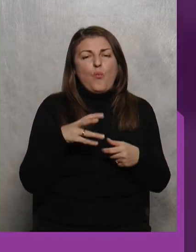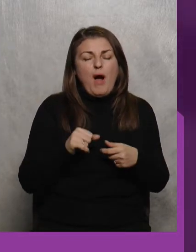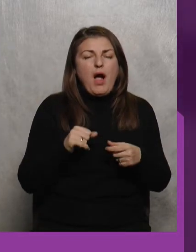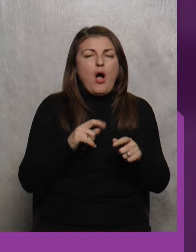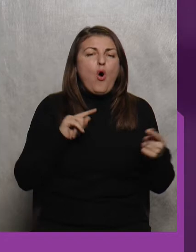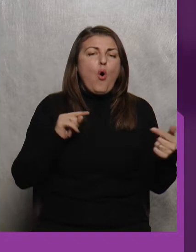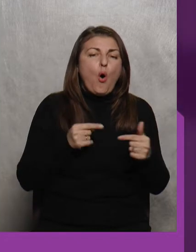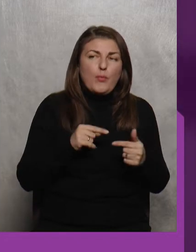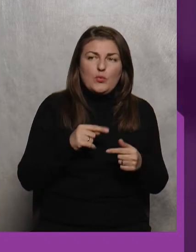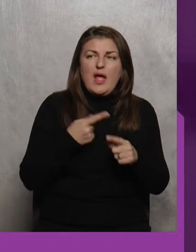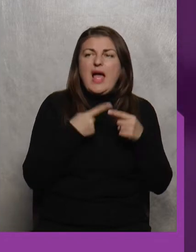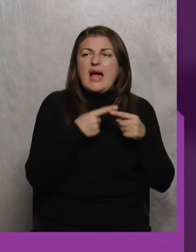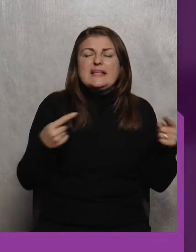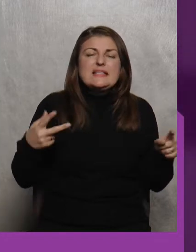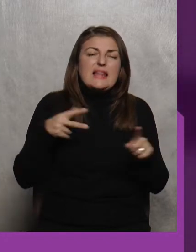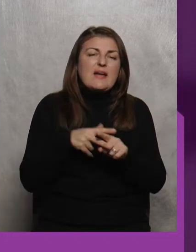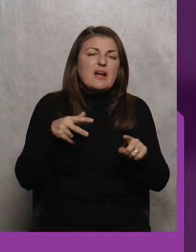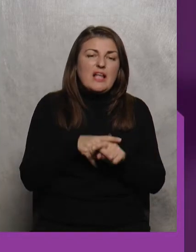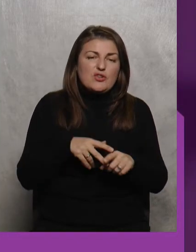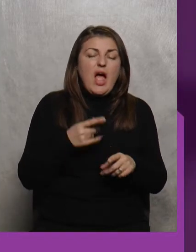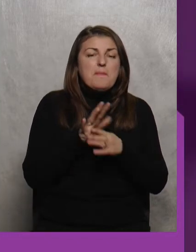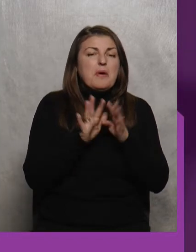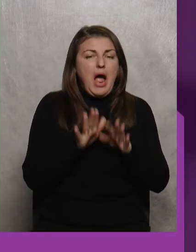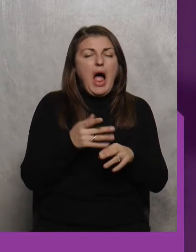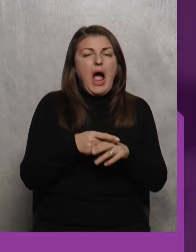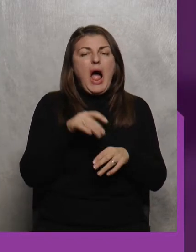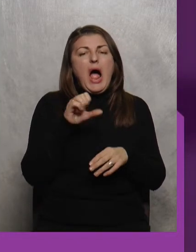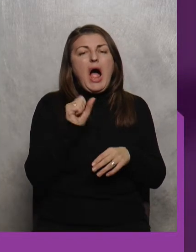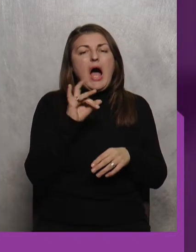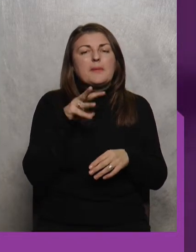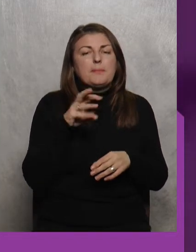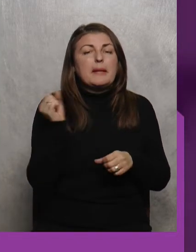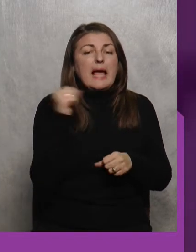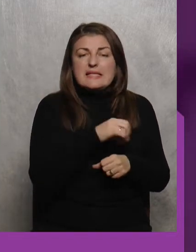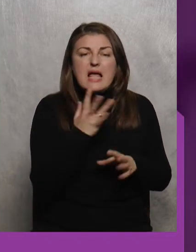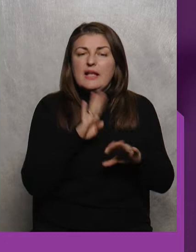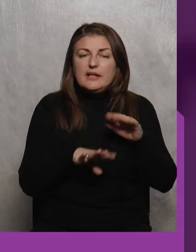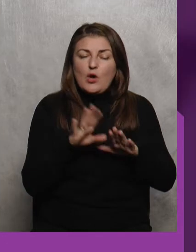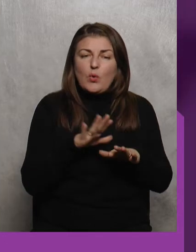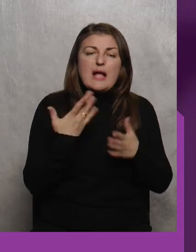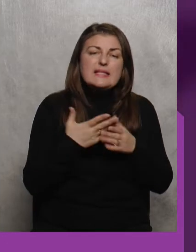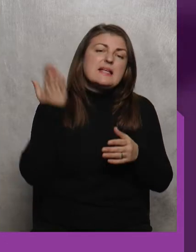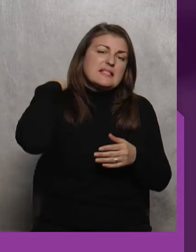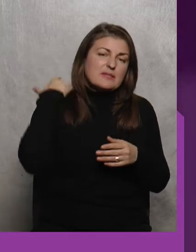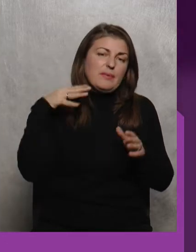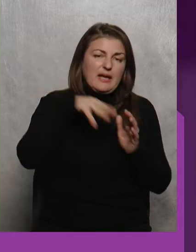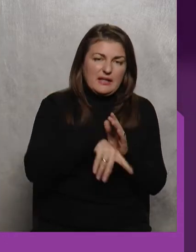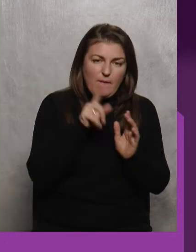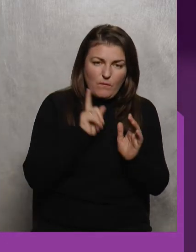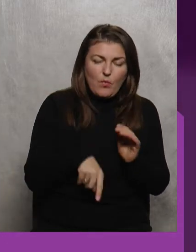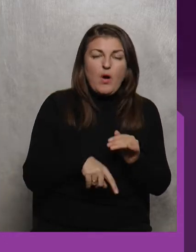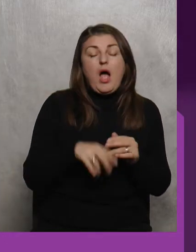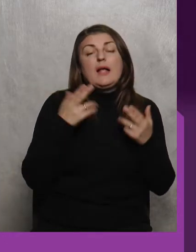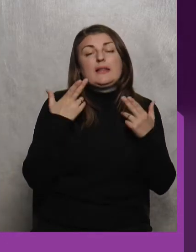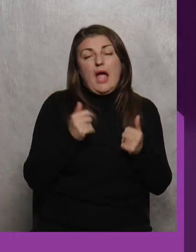які різної тільки навантаження є. Перепрошую, армреслінг, це ж не тільки рука, це і спина, мабуть, і